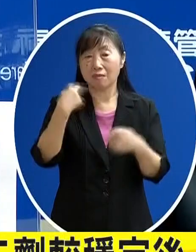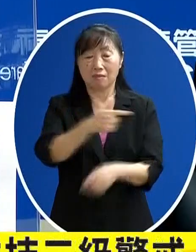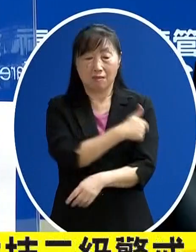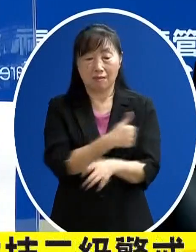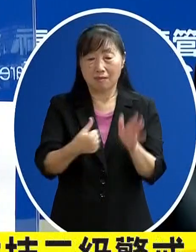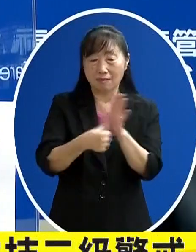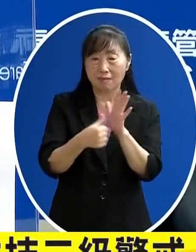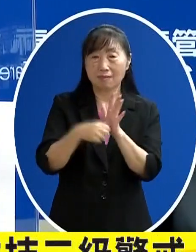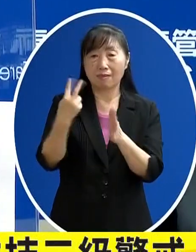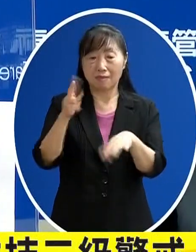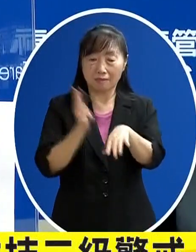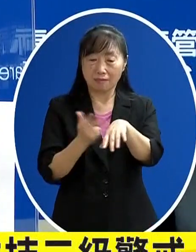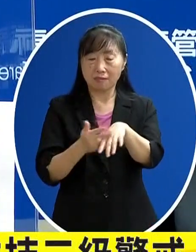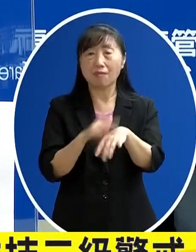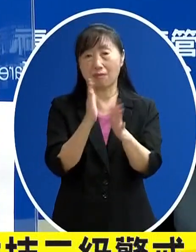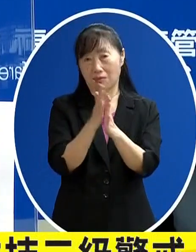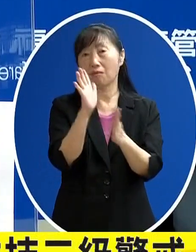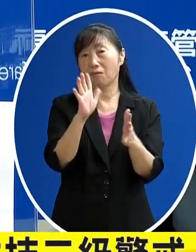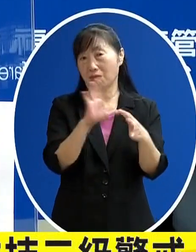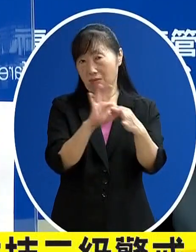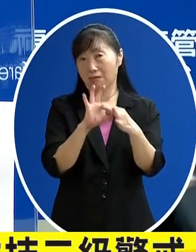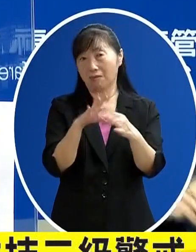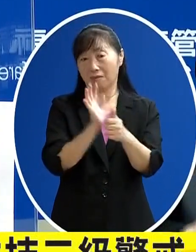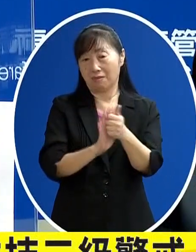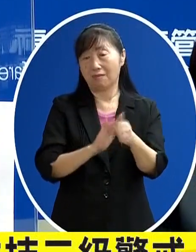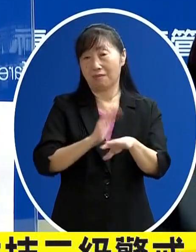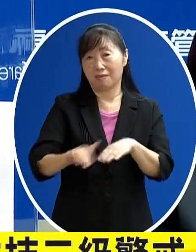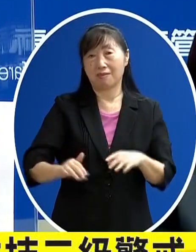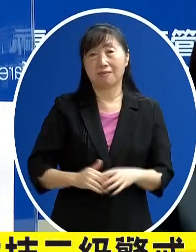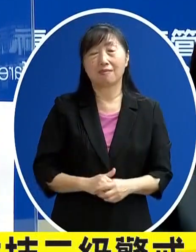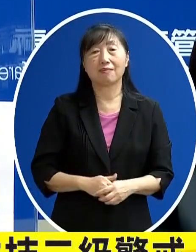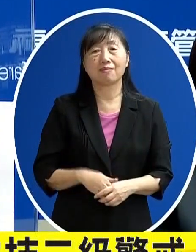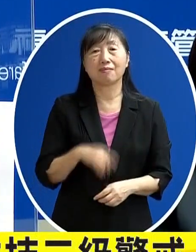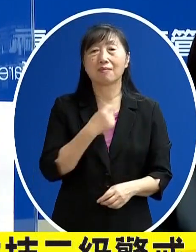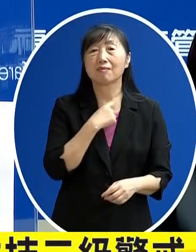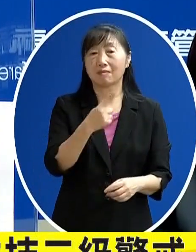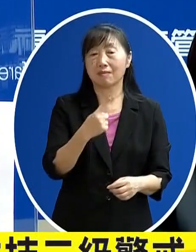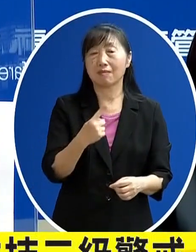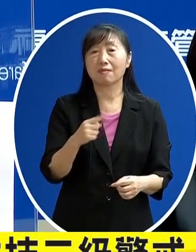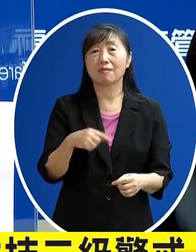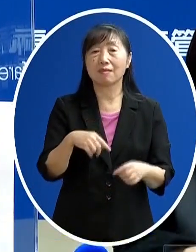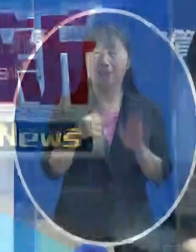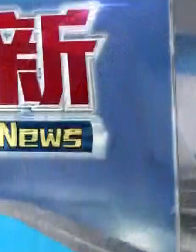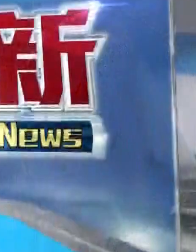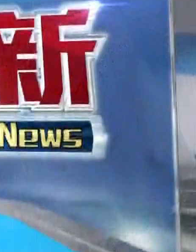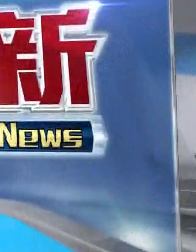直到10月4号都依旧是维持全国的二级警戒。好，紧接下来我们来看到18